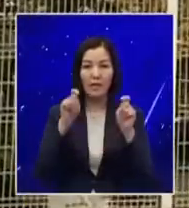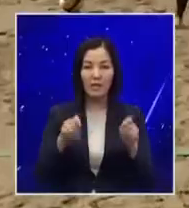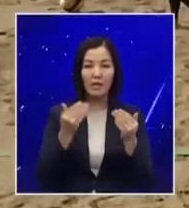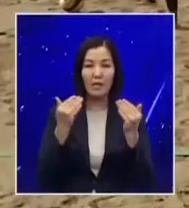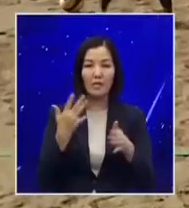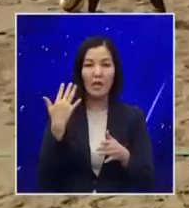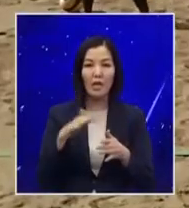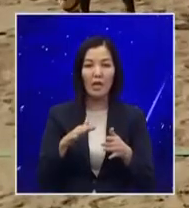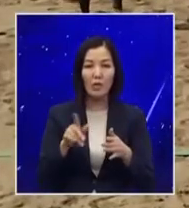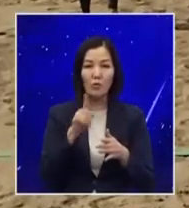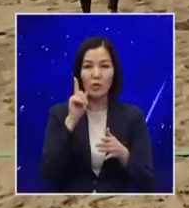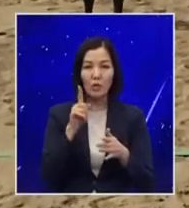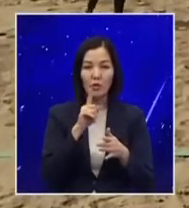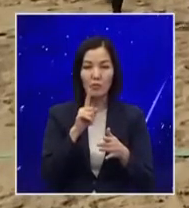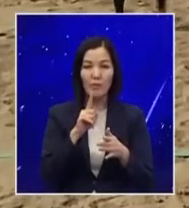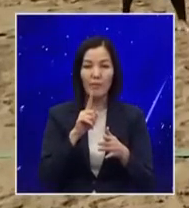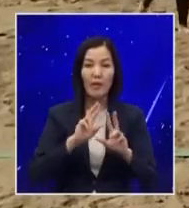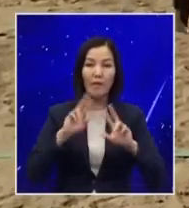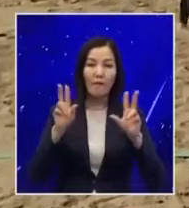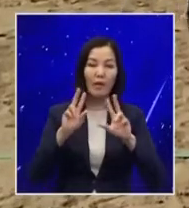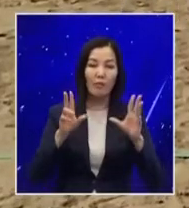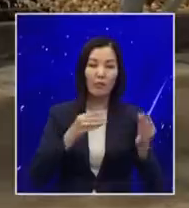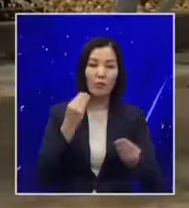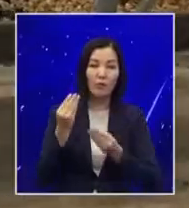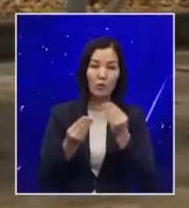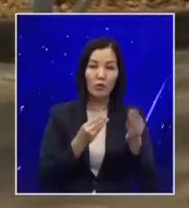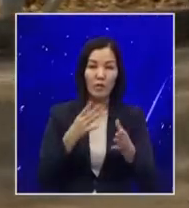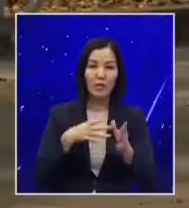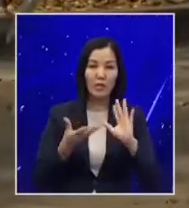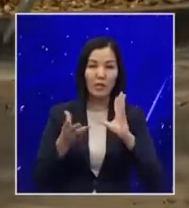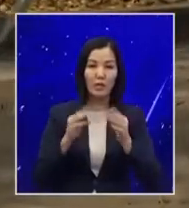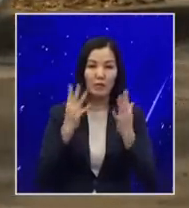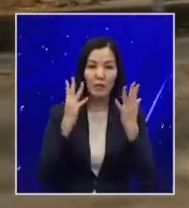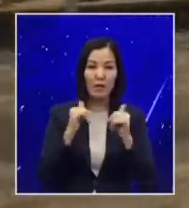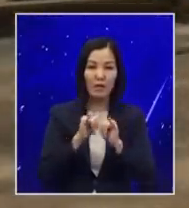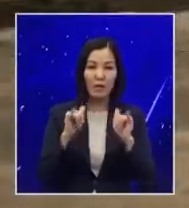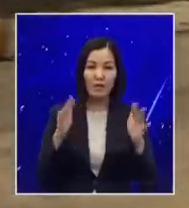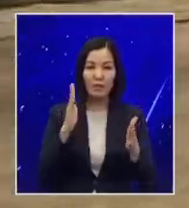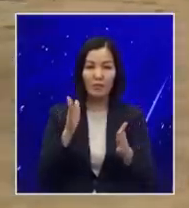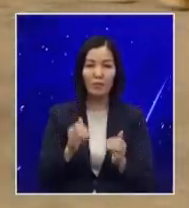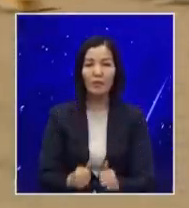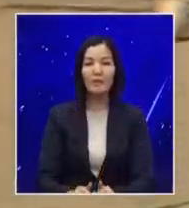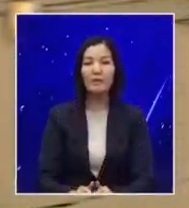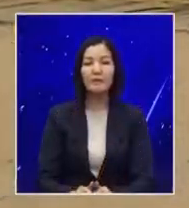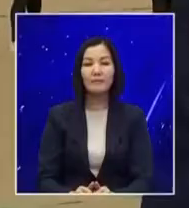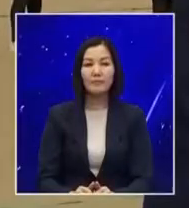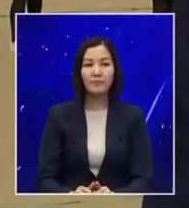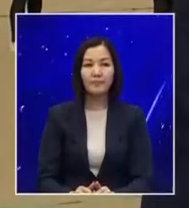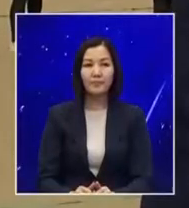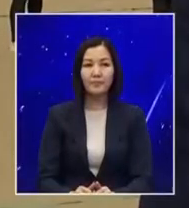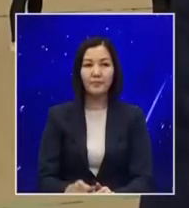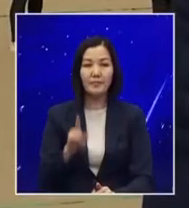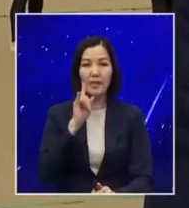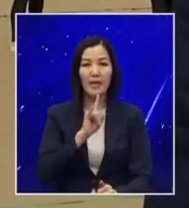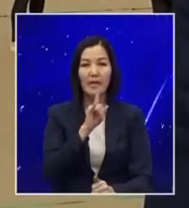Қазір 50-ге жуық жасөспірім жағажай волейболмен айналысады. Олардың саны жылдан жылға көбейе бермек, дейді жаттықтырушылар. Әйелдер